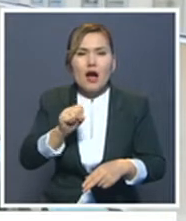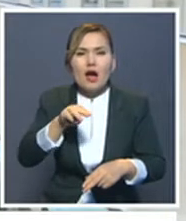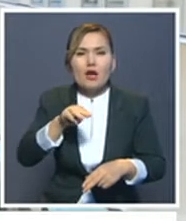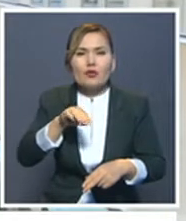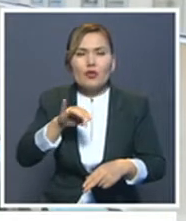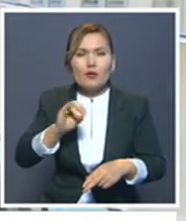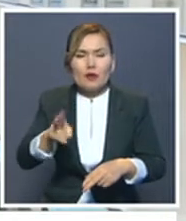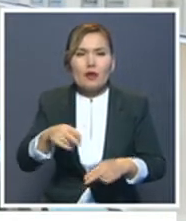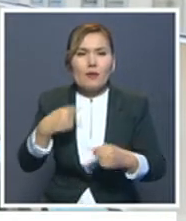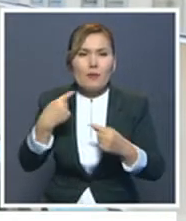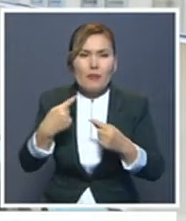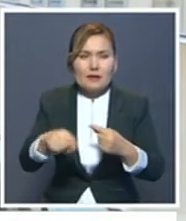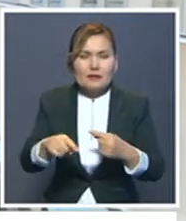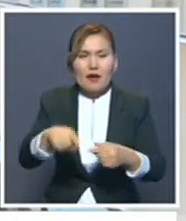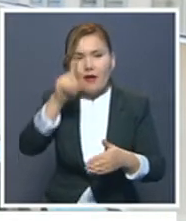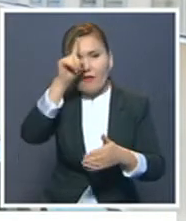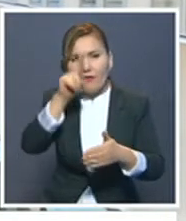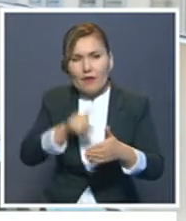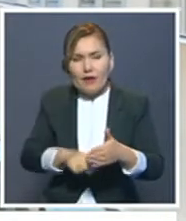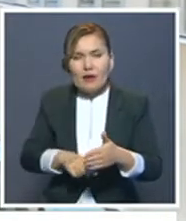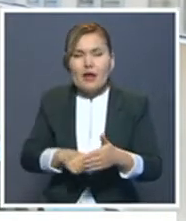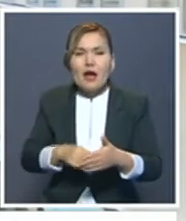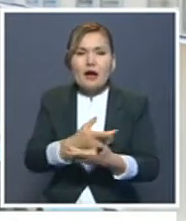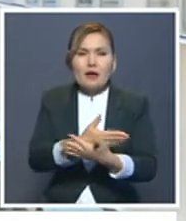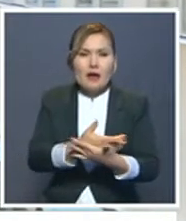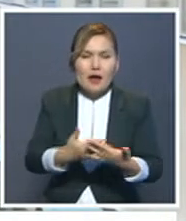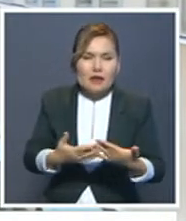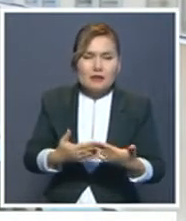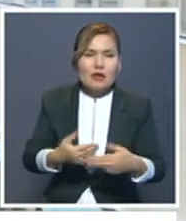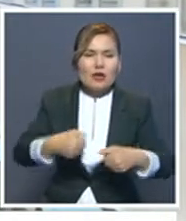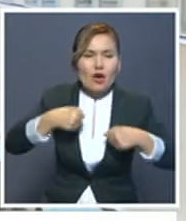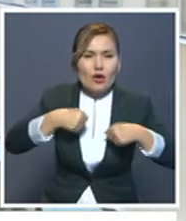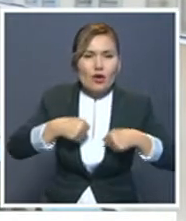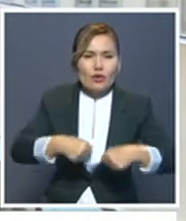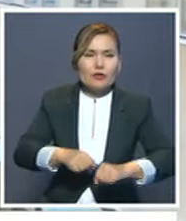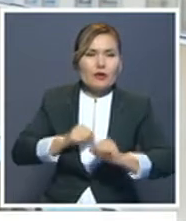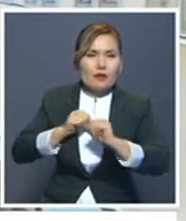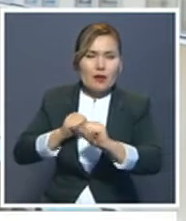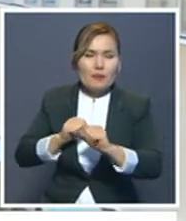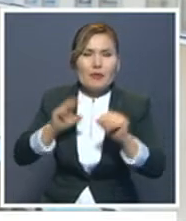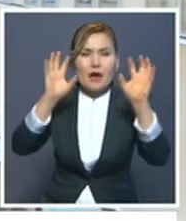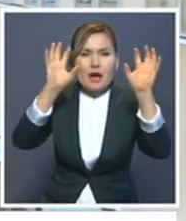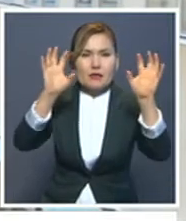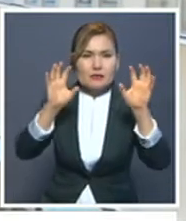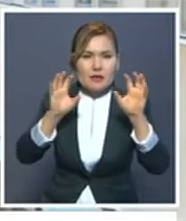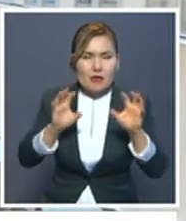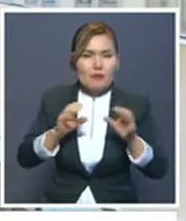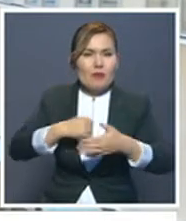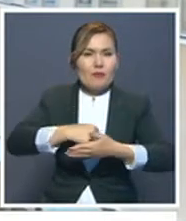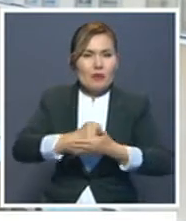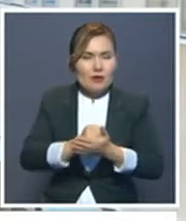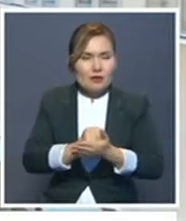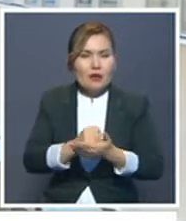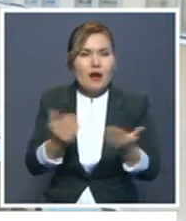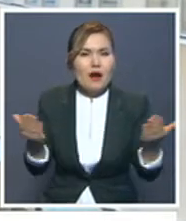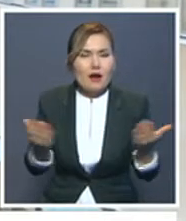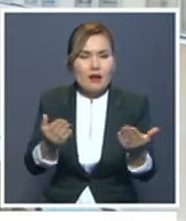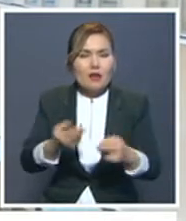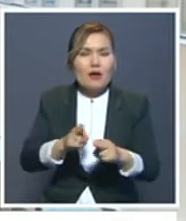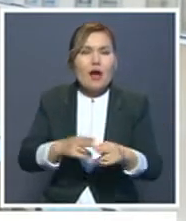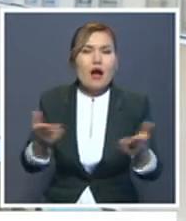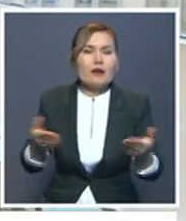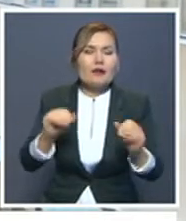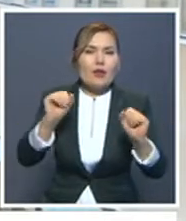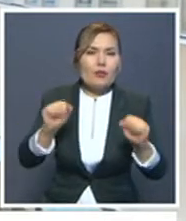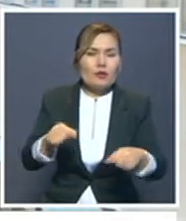еврей өкілдері болсын, солардың діни құқықтары қалай заң жүзінде бекітілген, қандай мүмкіншіліктері